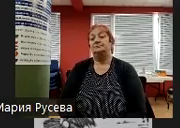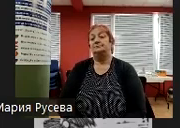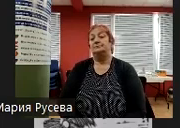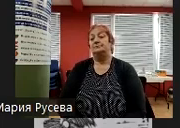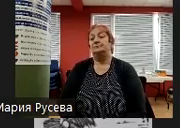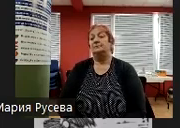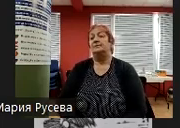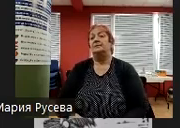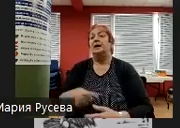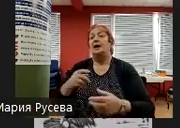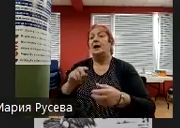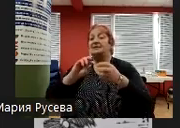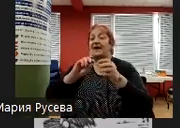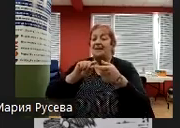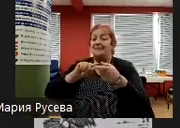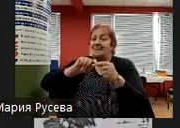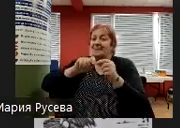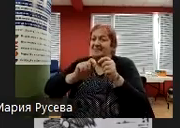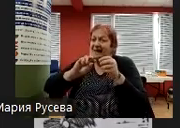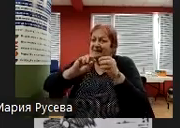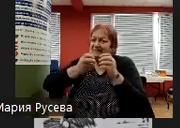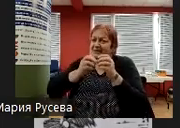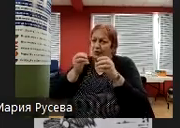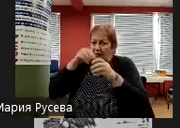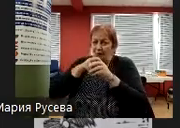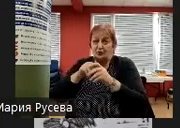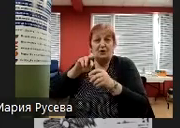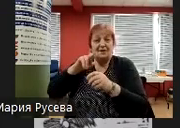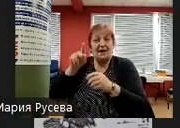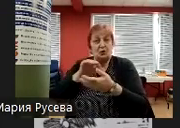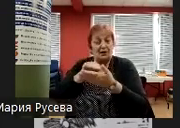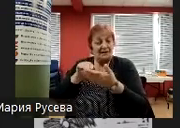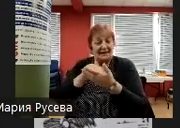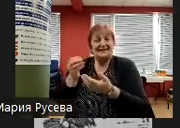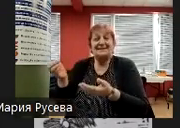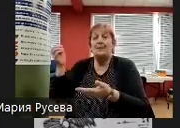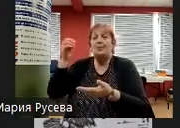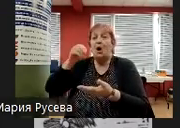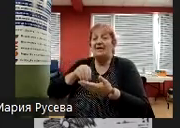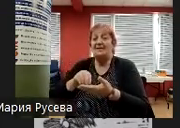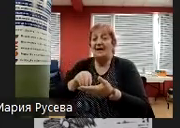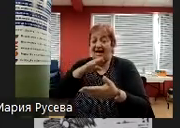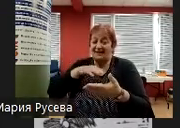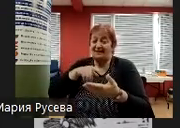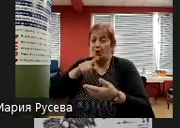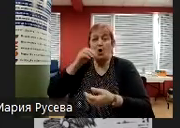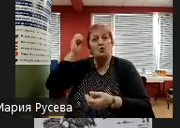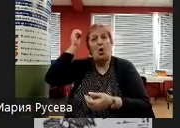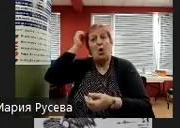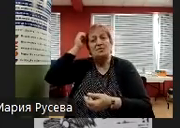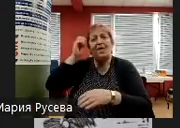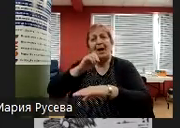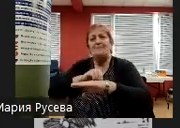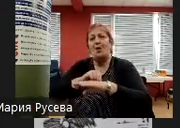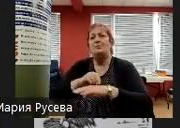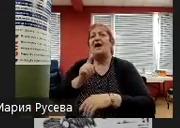you can do it. За включване на алтернативен текст се появява текст, който ви напомня, че